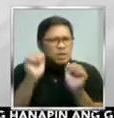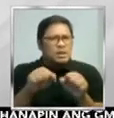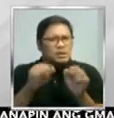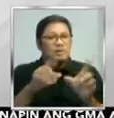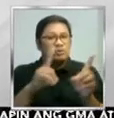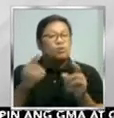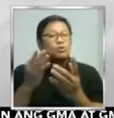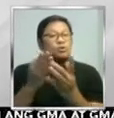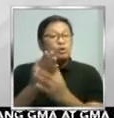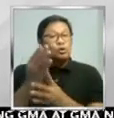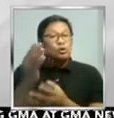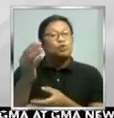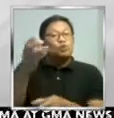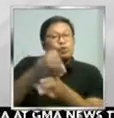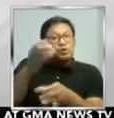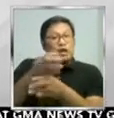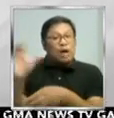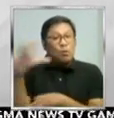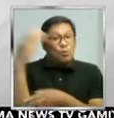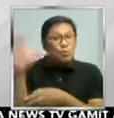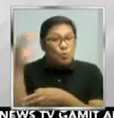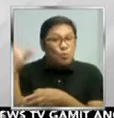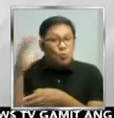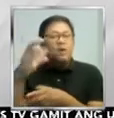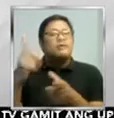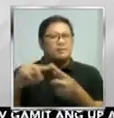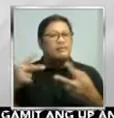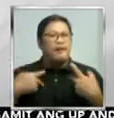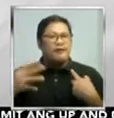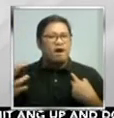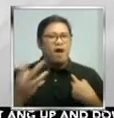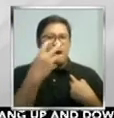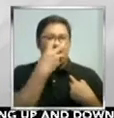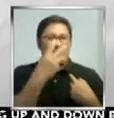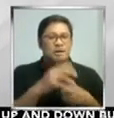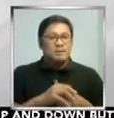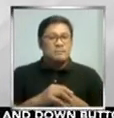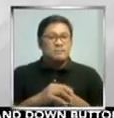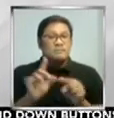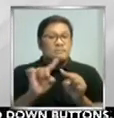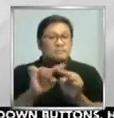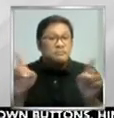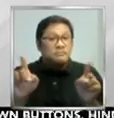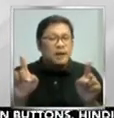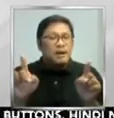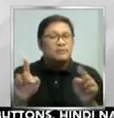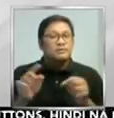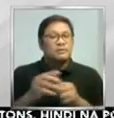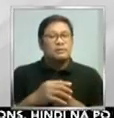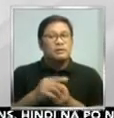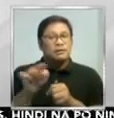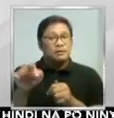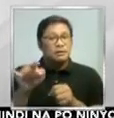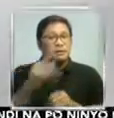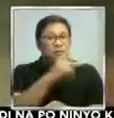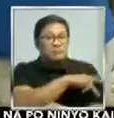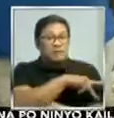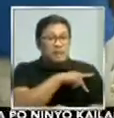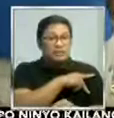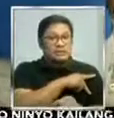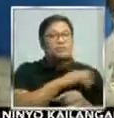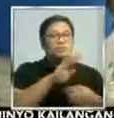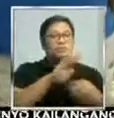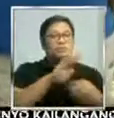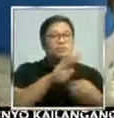ng ambulansya, tapos may oxygen din po kami. Kaya lang, umalis po kaagad ang pasyente kasama po yung